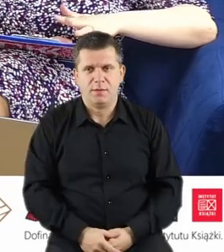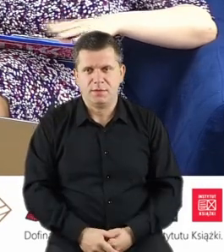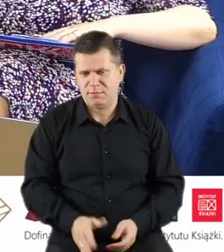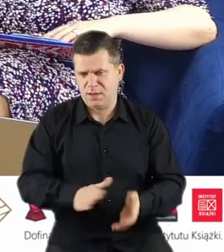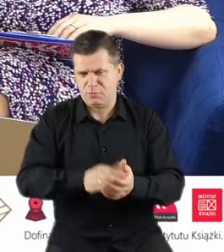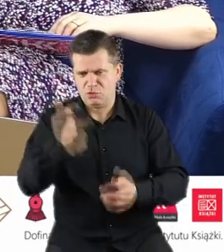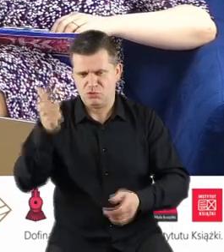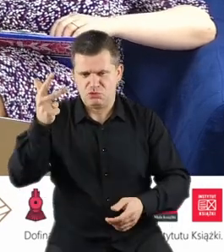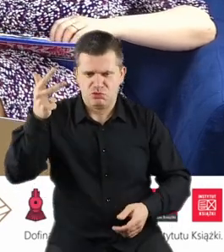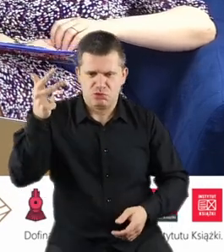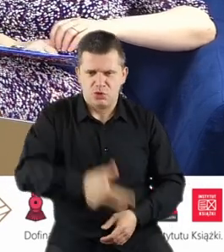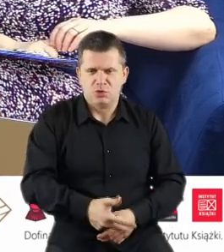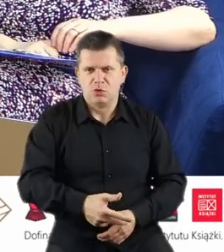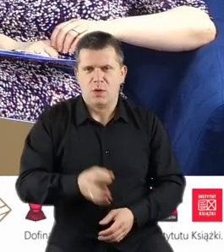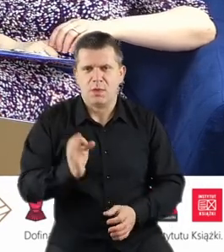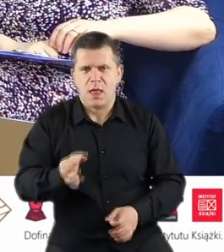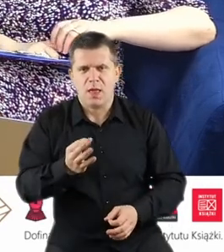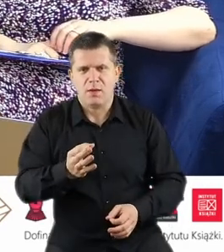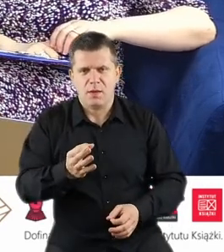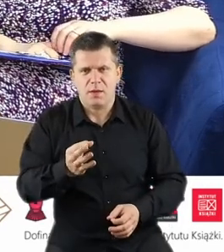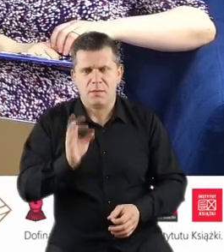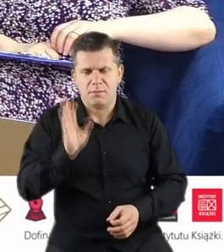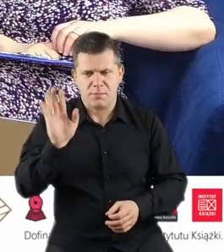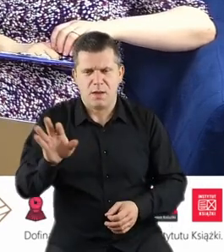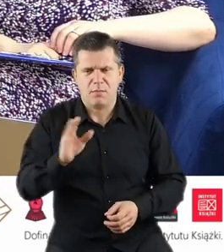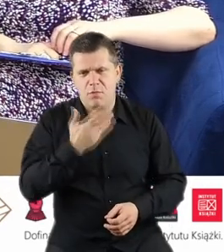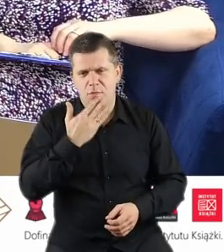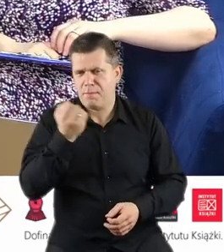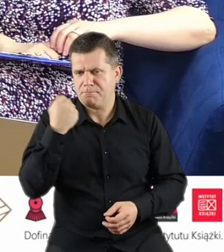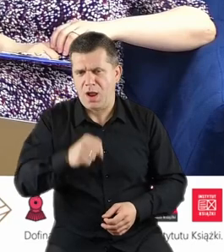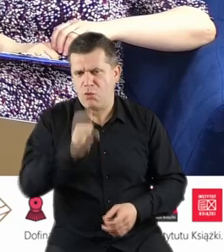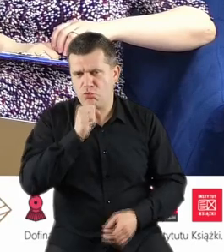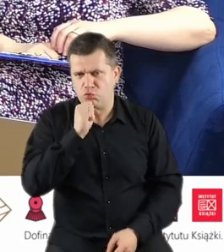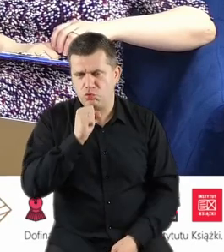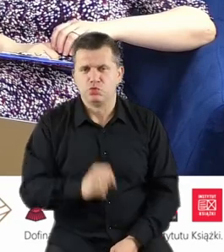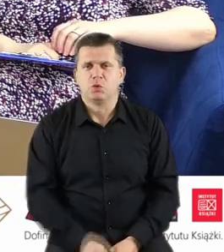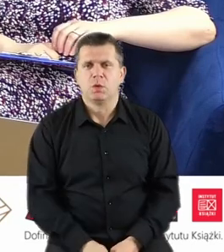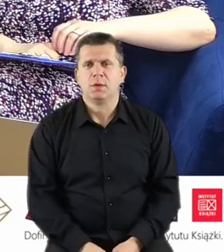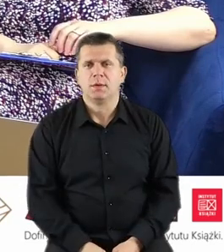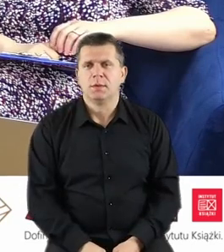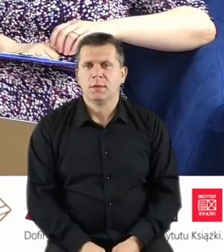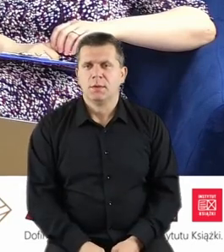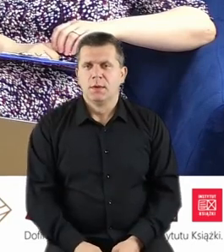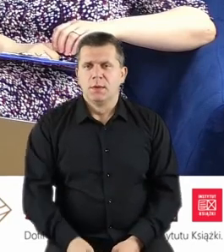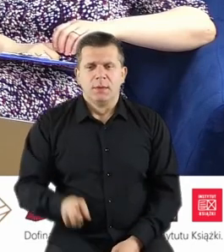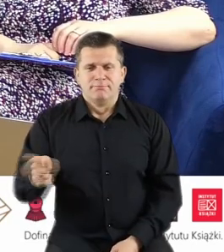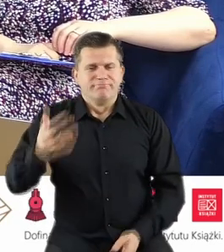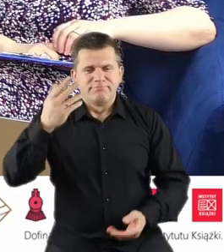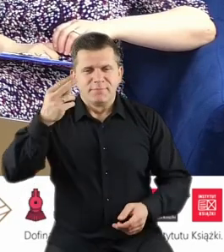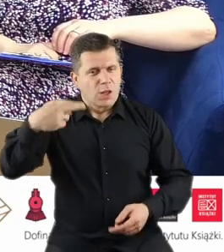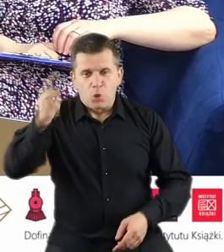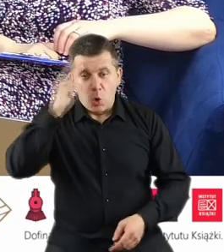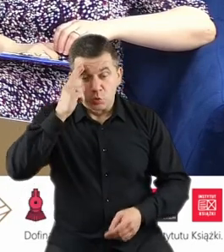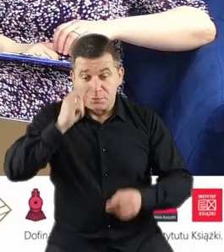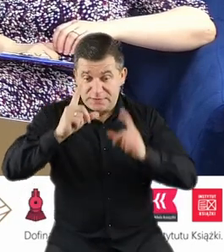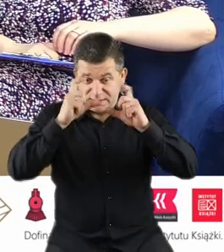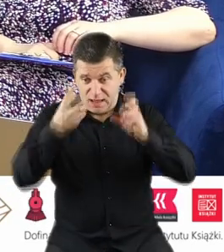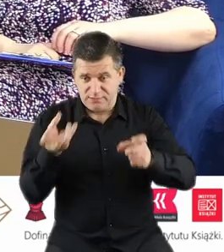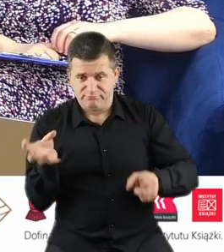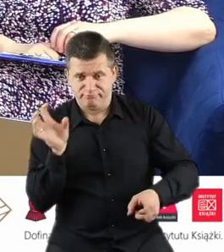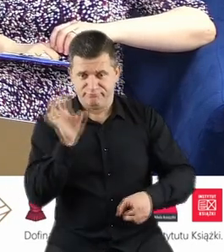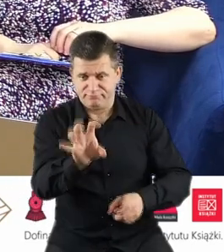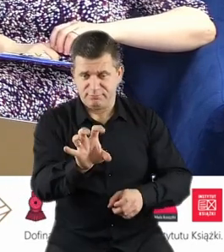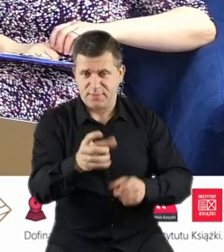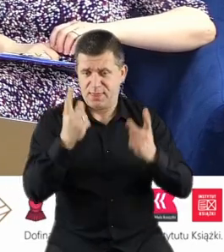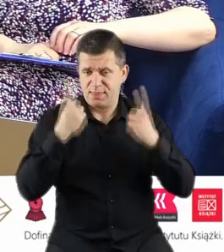3000. Młodzież tak Tak. właściwie ma bardzo dużo. Trochę sobie nie zdając sprawy, że to zdjęcie, które zamieściłam,